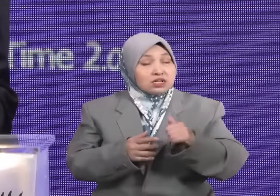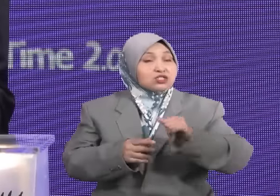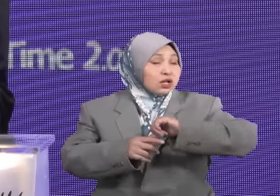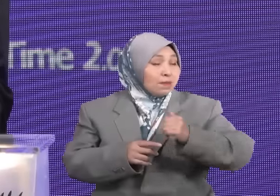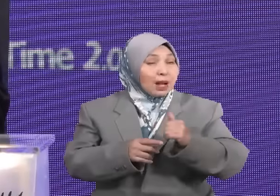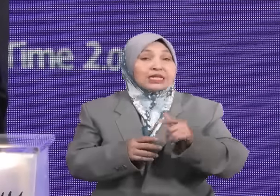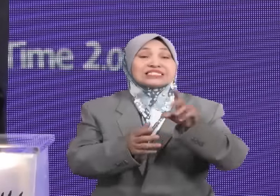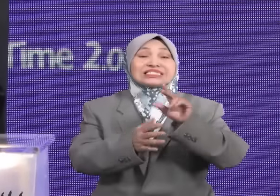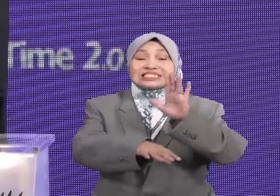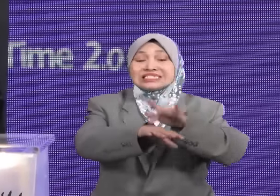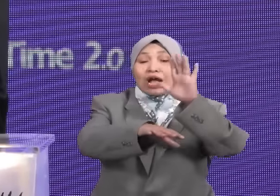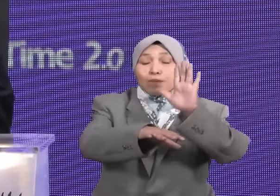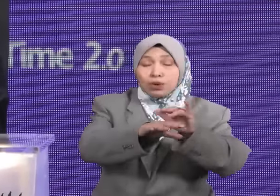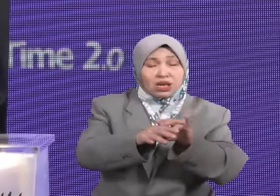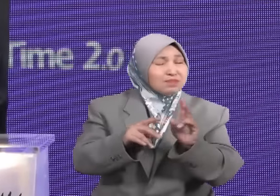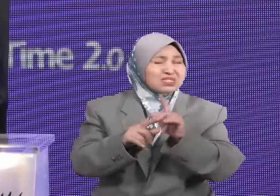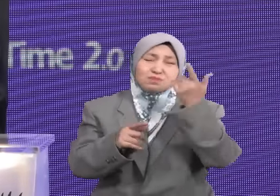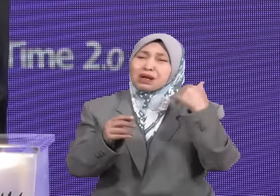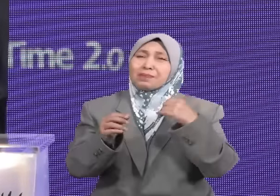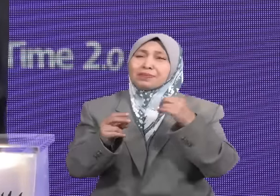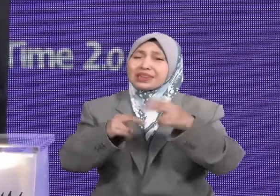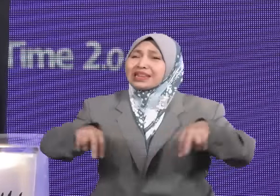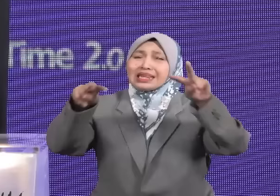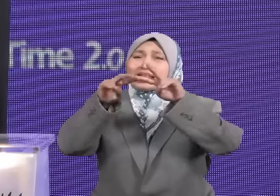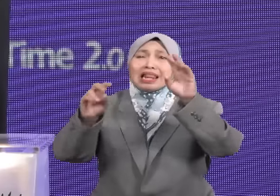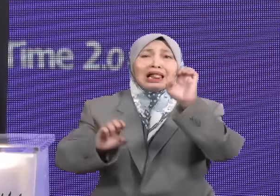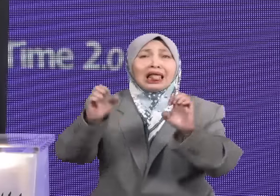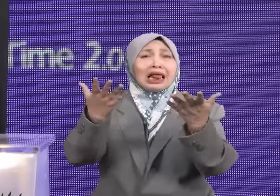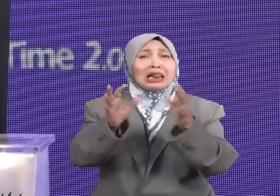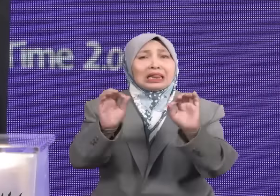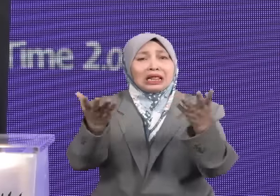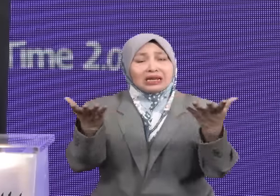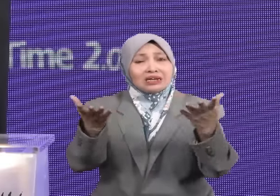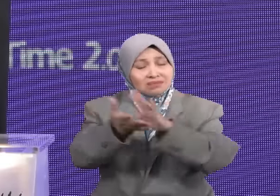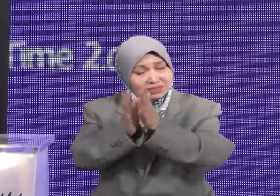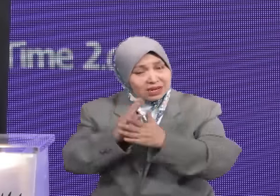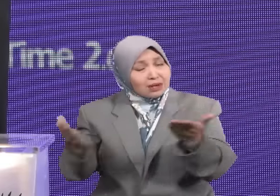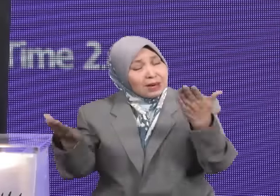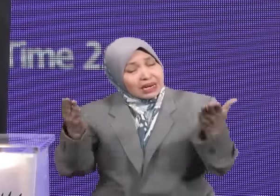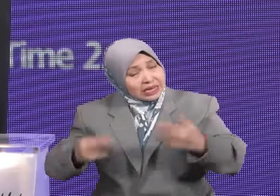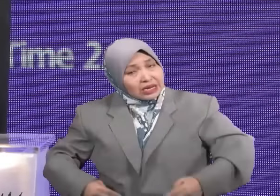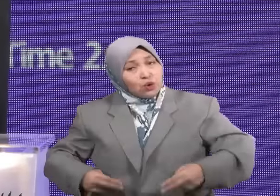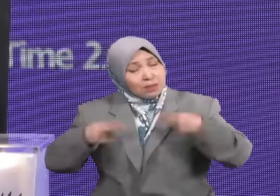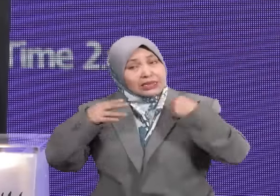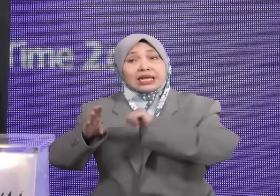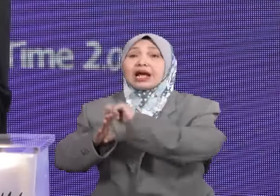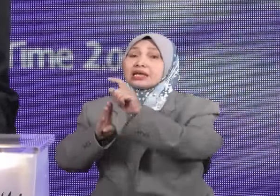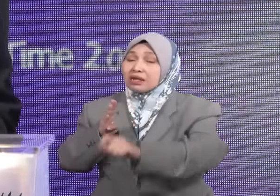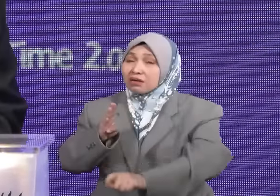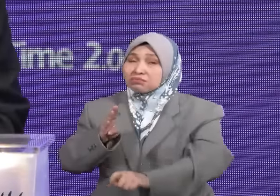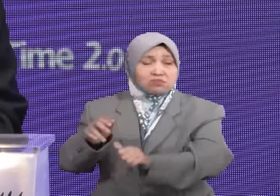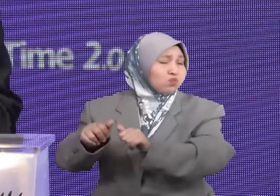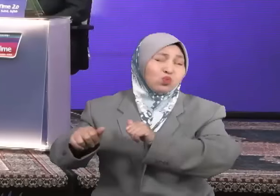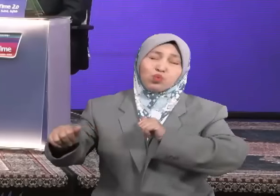kerana ianya tidak bernilai, ya, kerana apa? Kalau dibandingkan dengan kehidupan satu lagi iaitu kehidupan di akhirat, memang jauh,